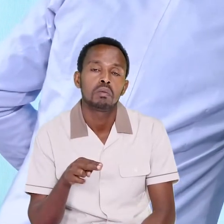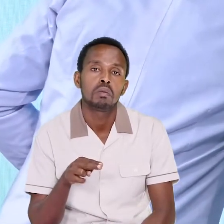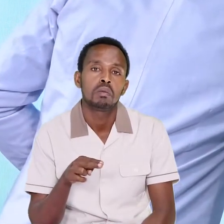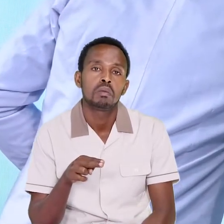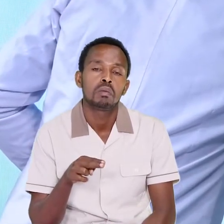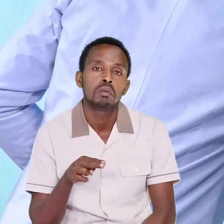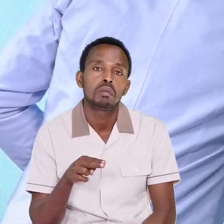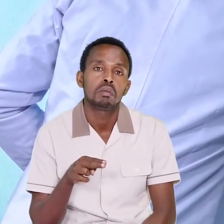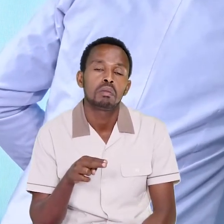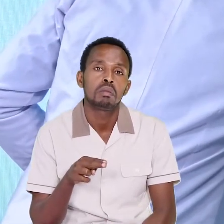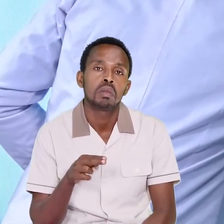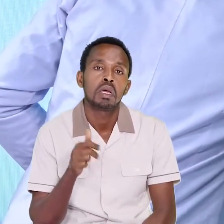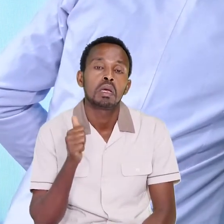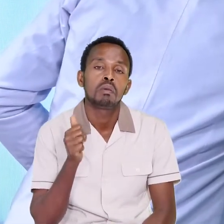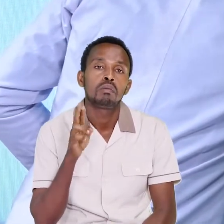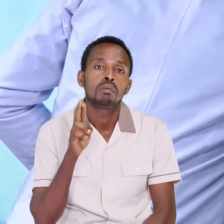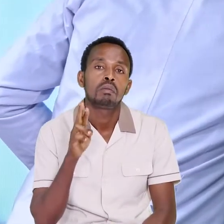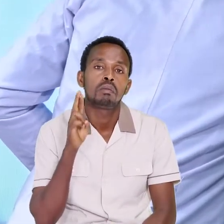arreeduu